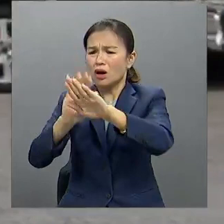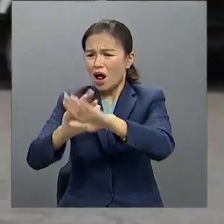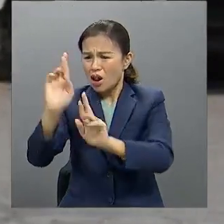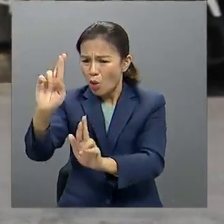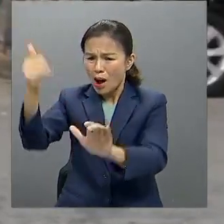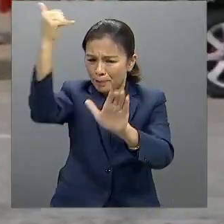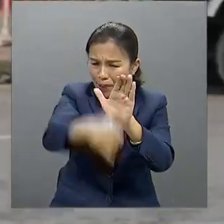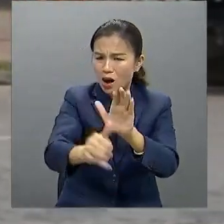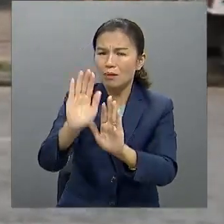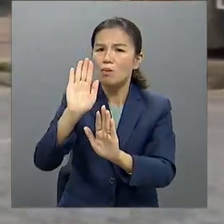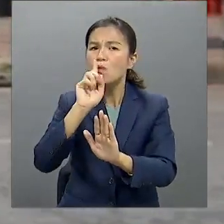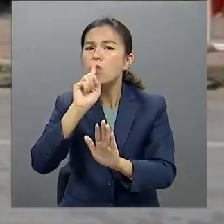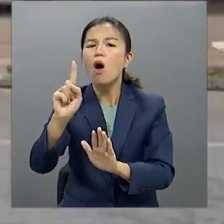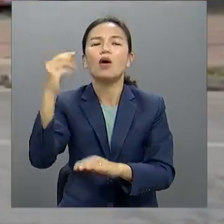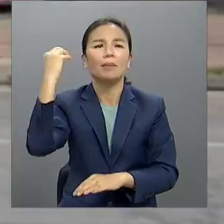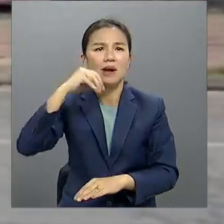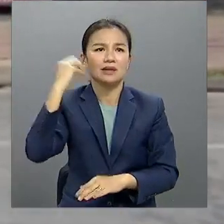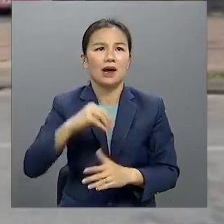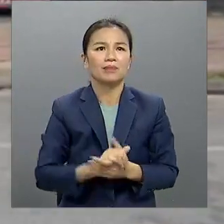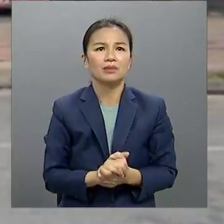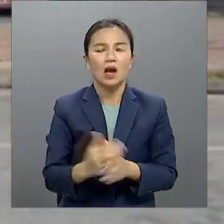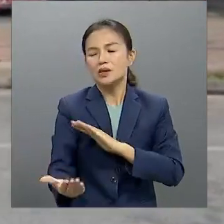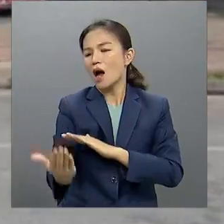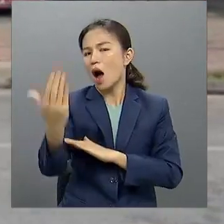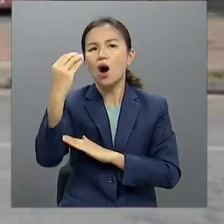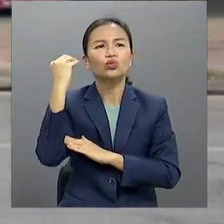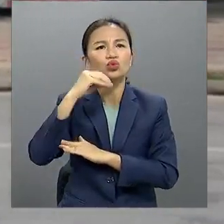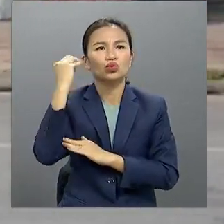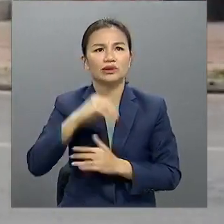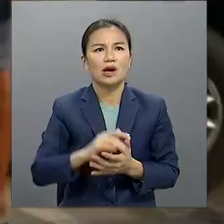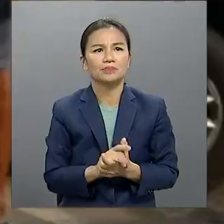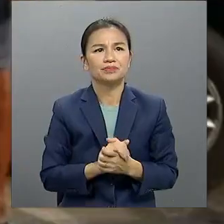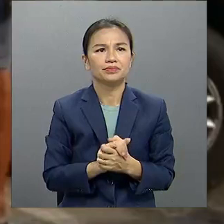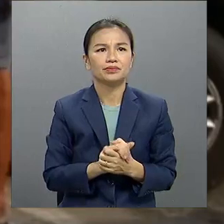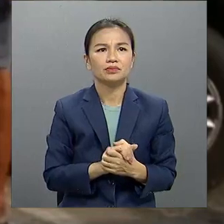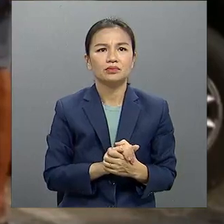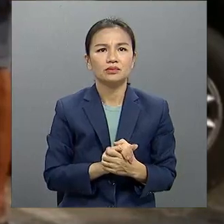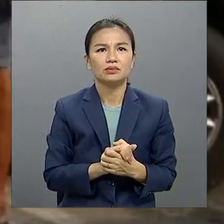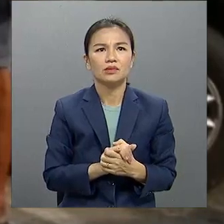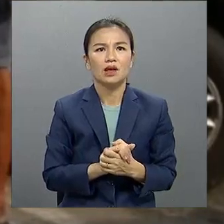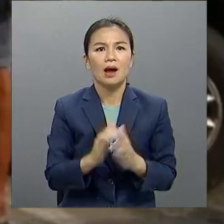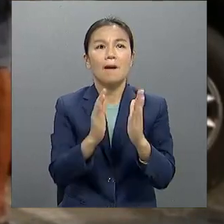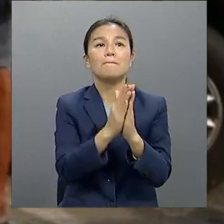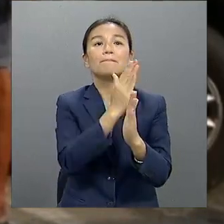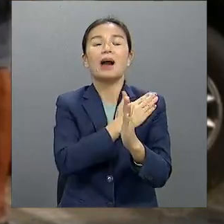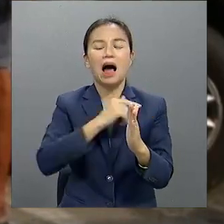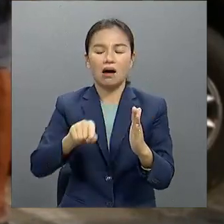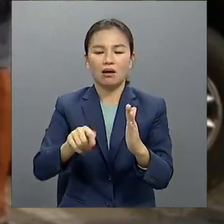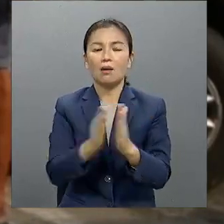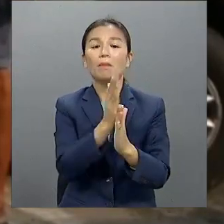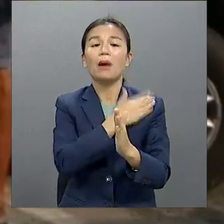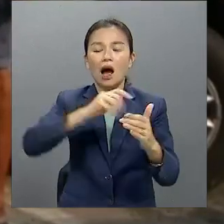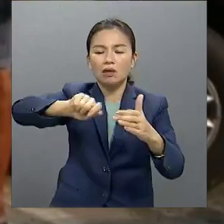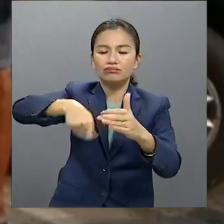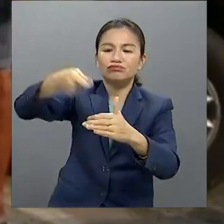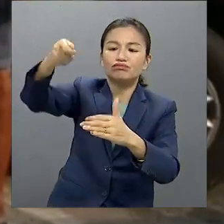ย่างนี้นะคะแล้วเป็นแบบนี้ทุกเช้าเลยค่ะแล้วตอนที่เธอมาใส่บาตรเนี่ยนะคะกลิ่นน้ำเน่ามันก็โชยออกมาข